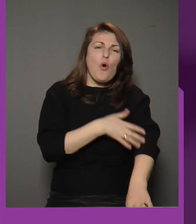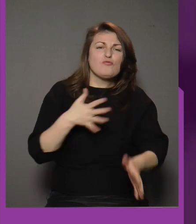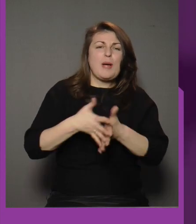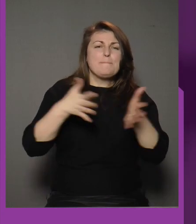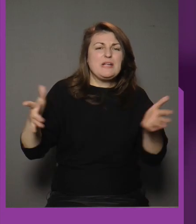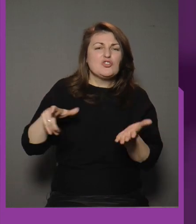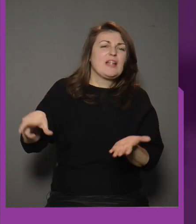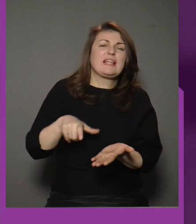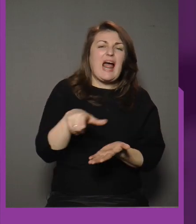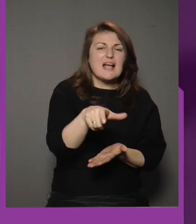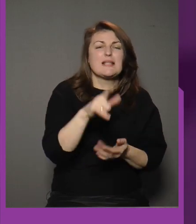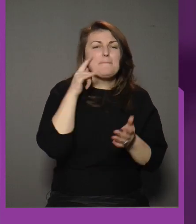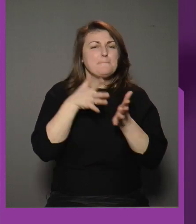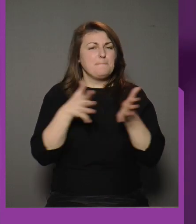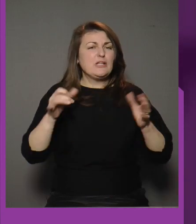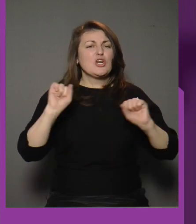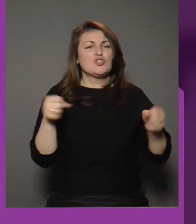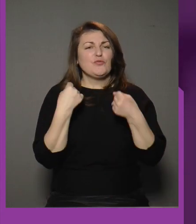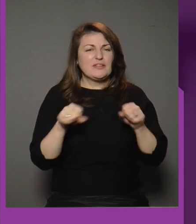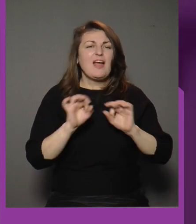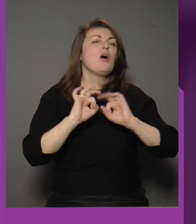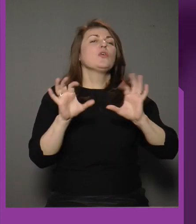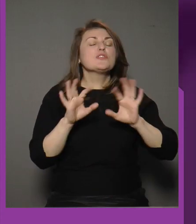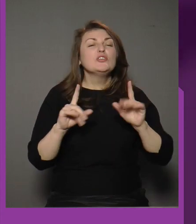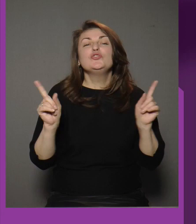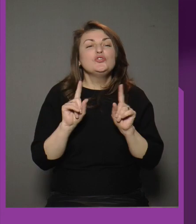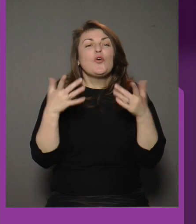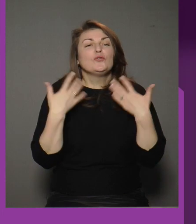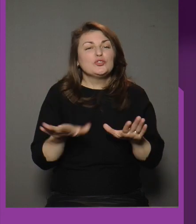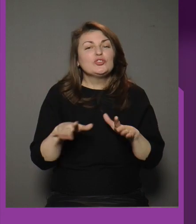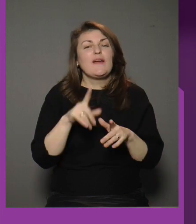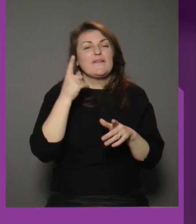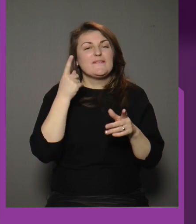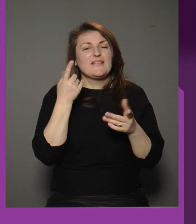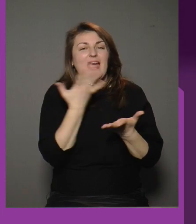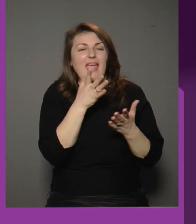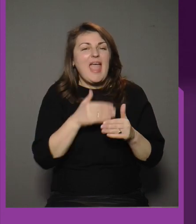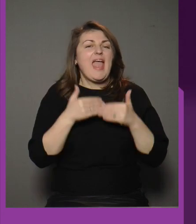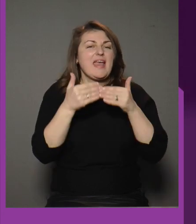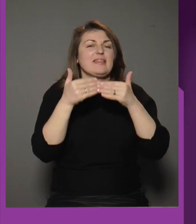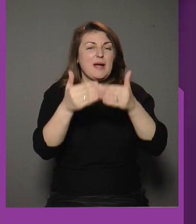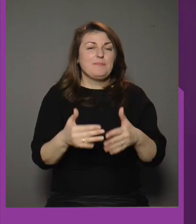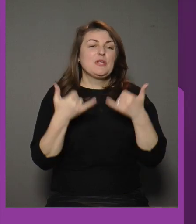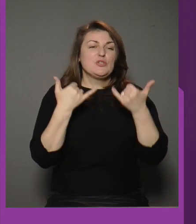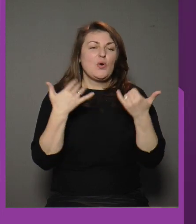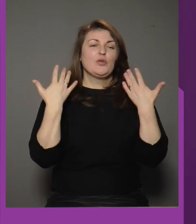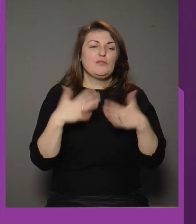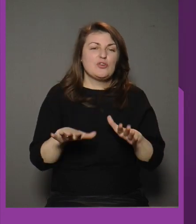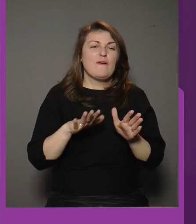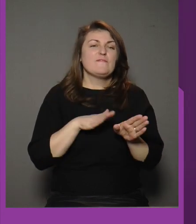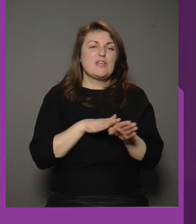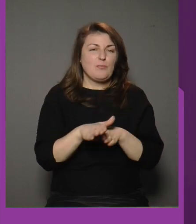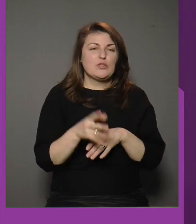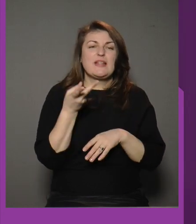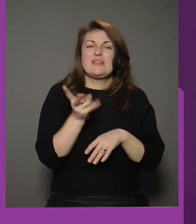траса, більша швидкість. Розкажи, що вже сьогодні відбулося, який етап? Сьогодні вже відбулося